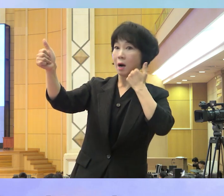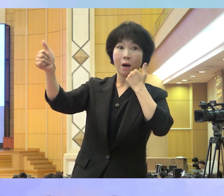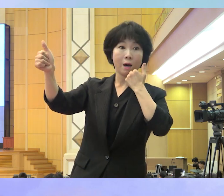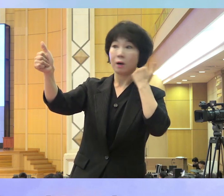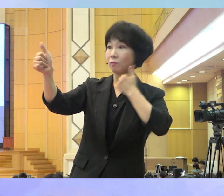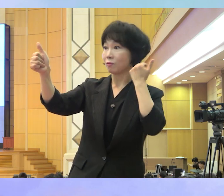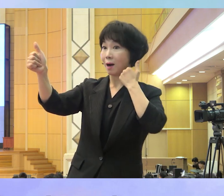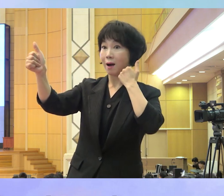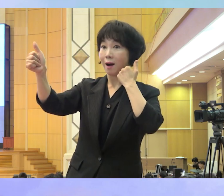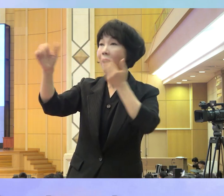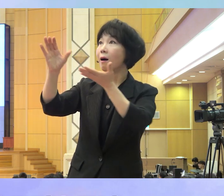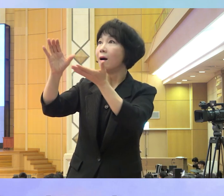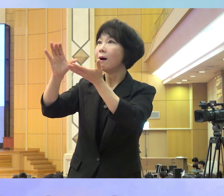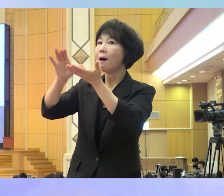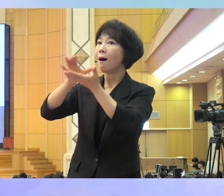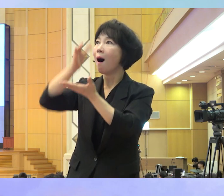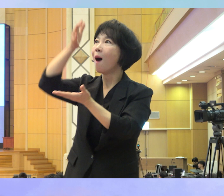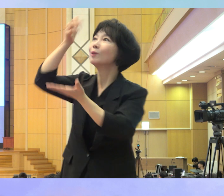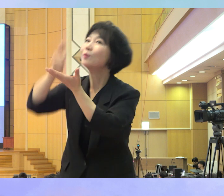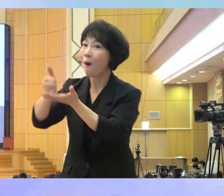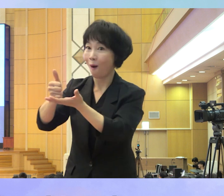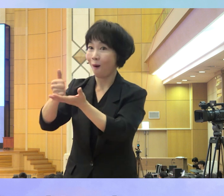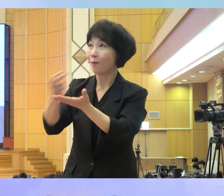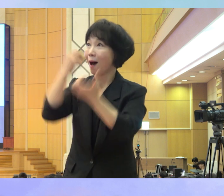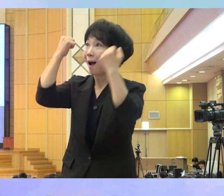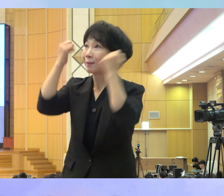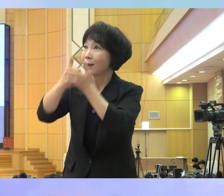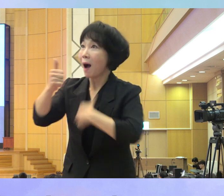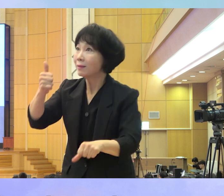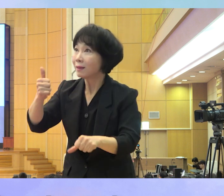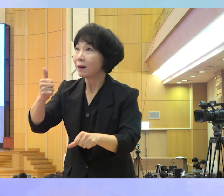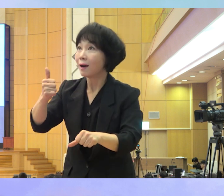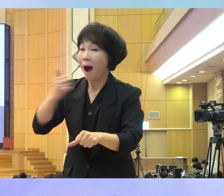자라면 그분은 정말 복받은 사람입니다.